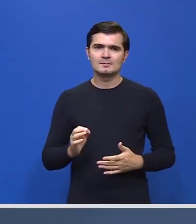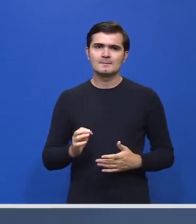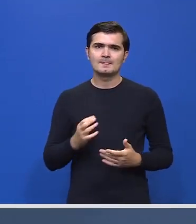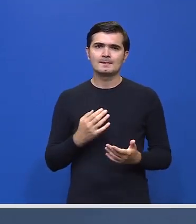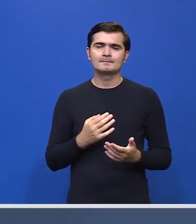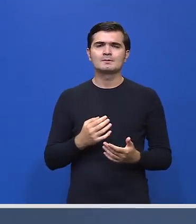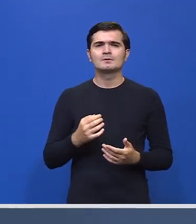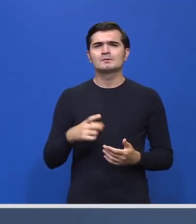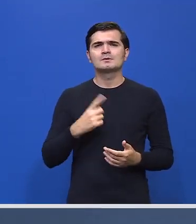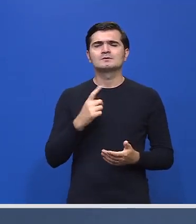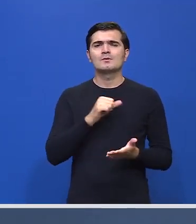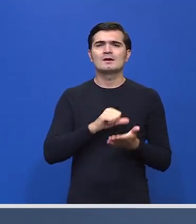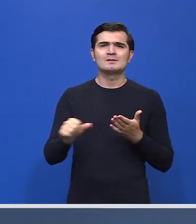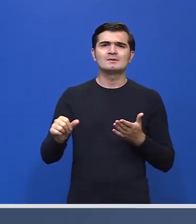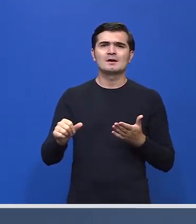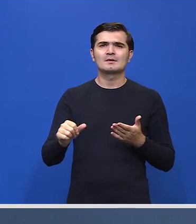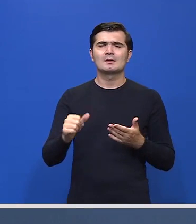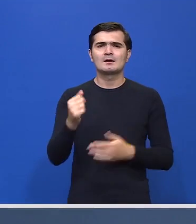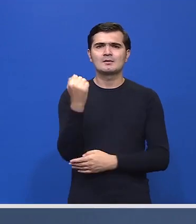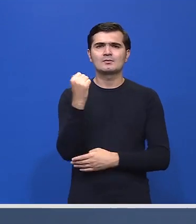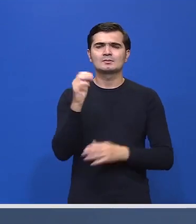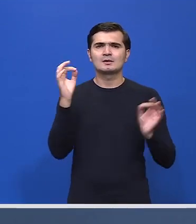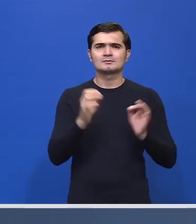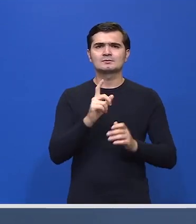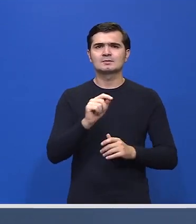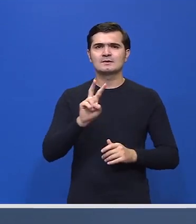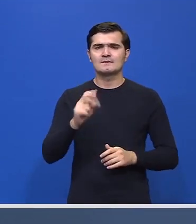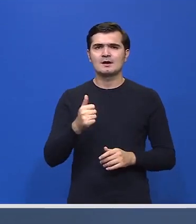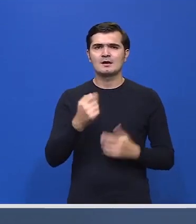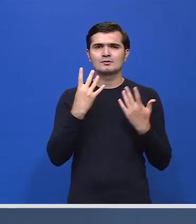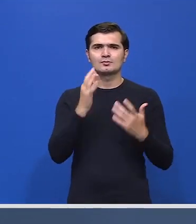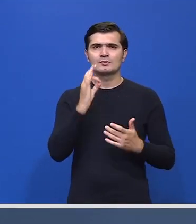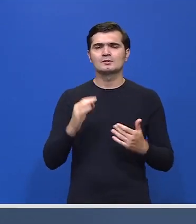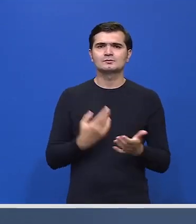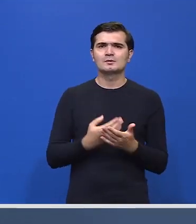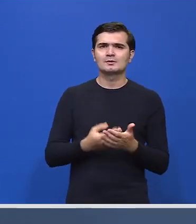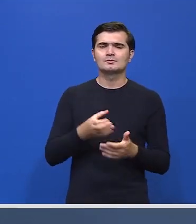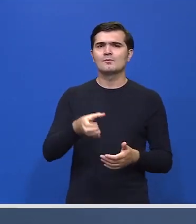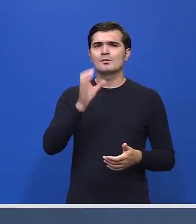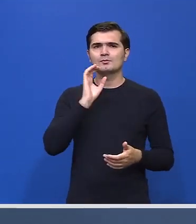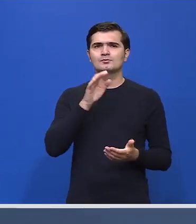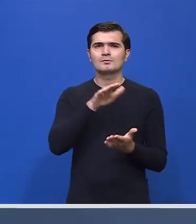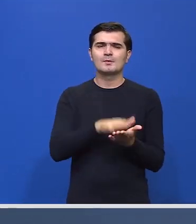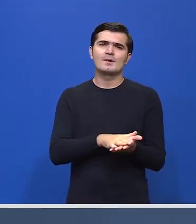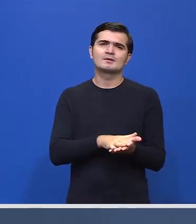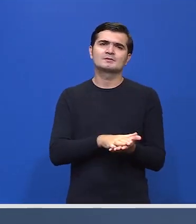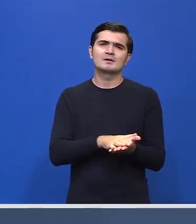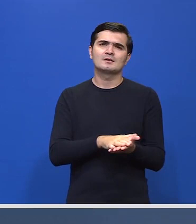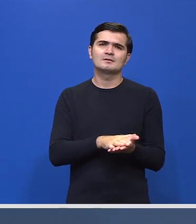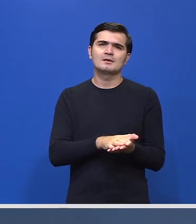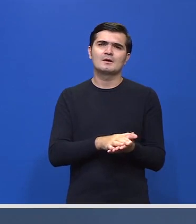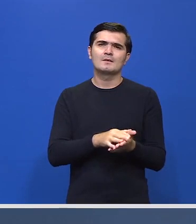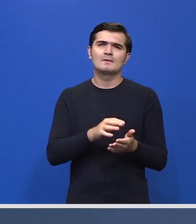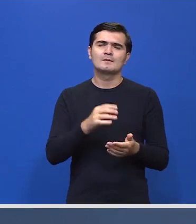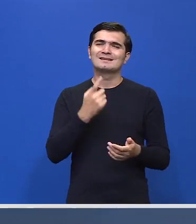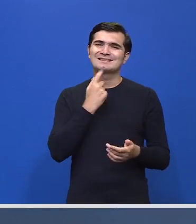La fel, o eliminare a unei excepții de cotă redusă de TVA de 9% la băuturile pe bază de îndulcitori